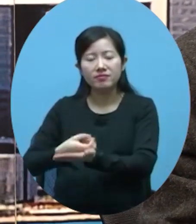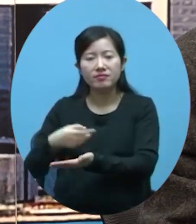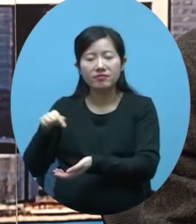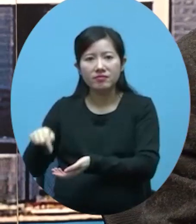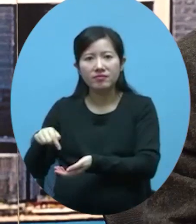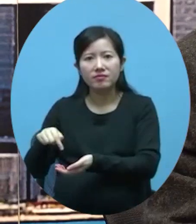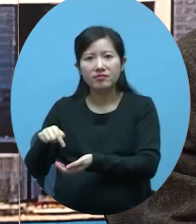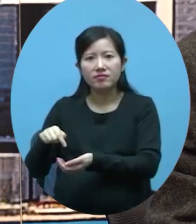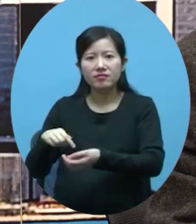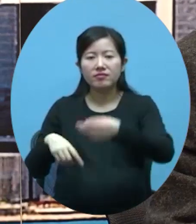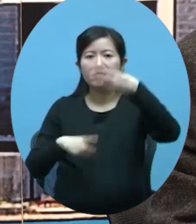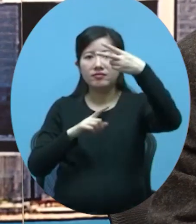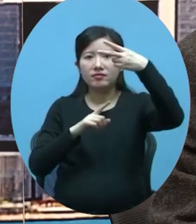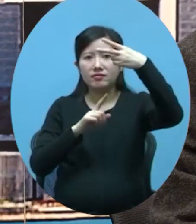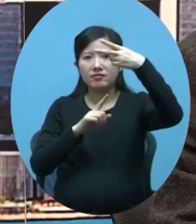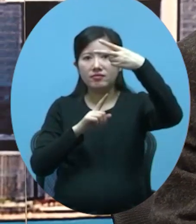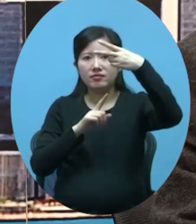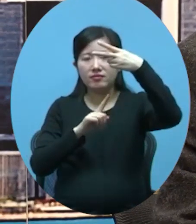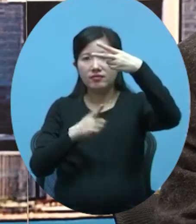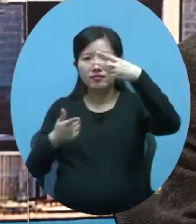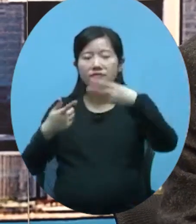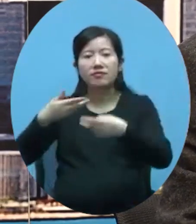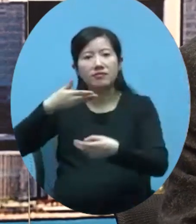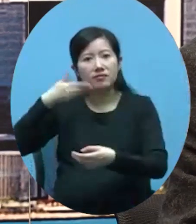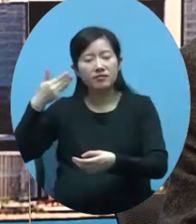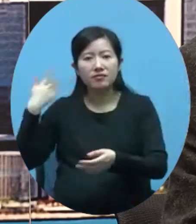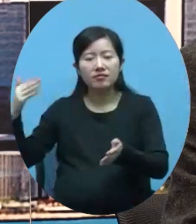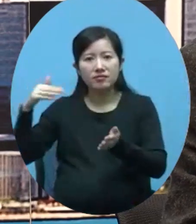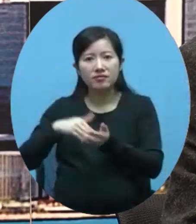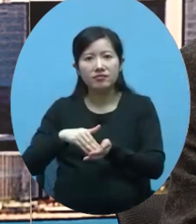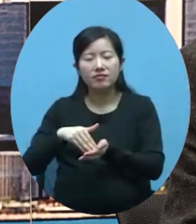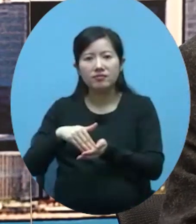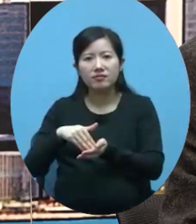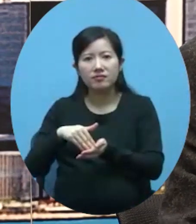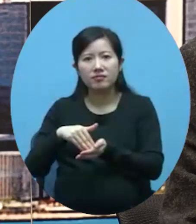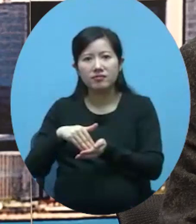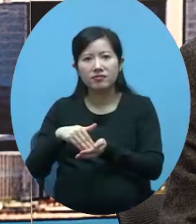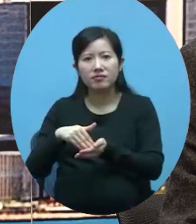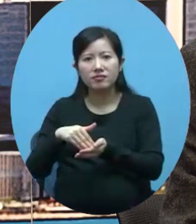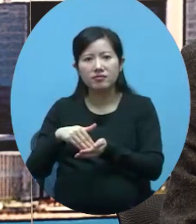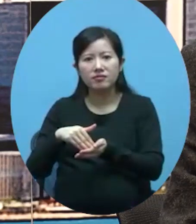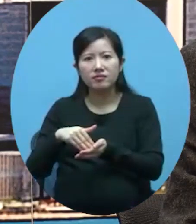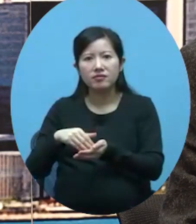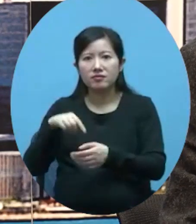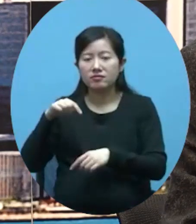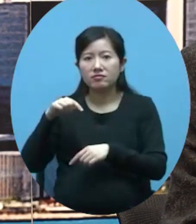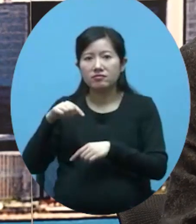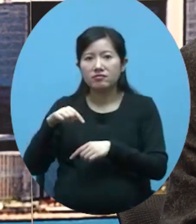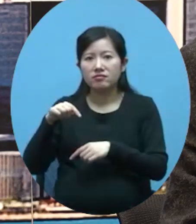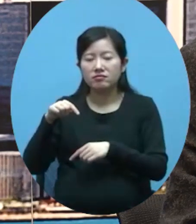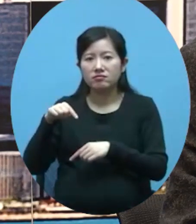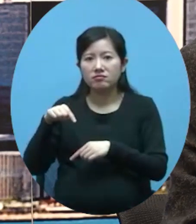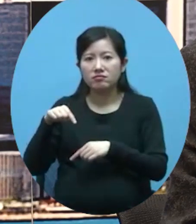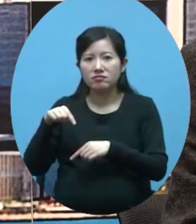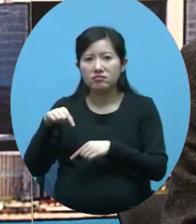2月18日上為止因為其中一個在這個新的條例下面那位人